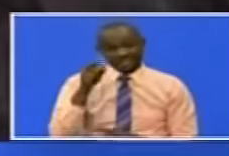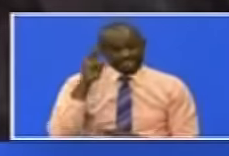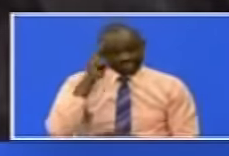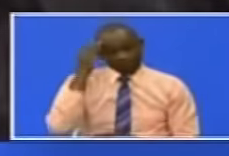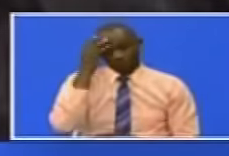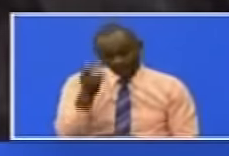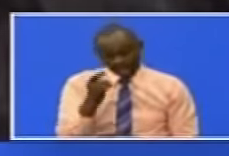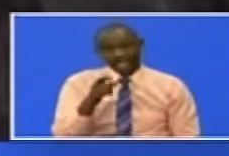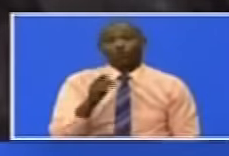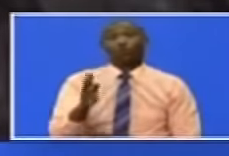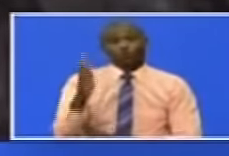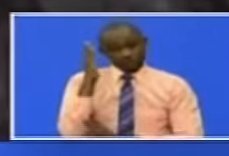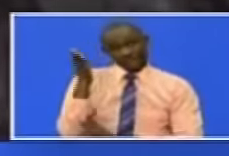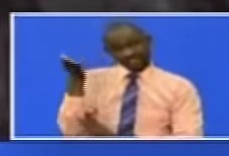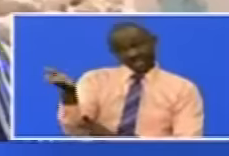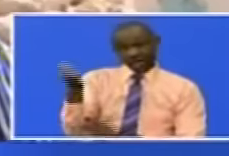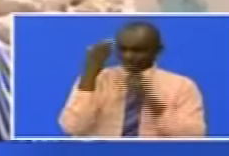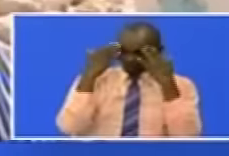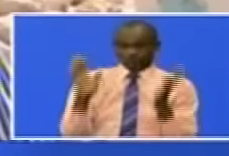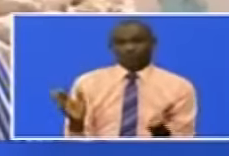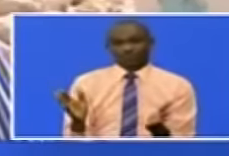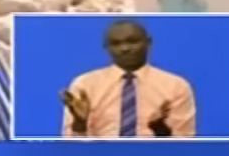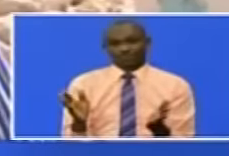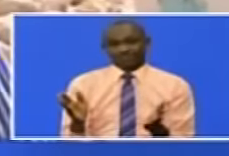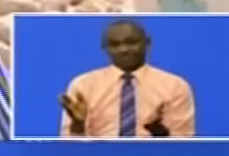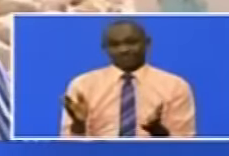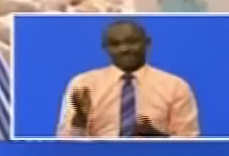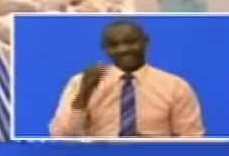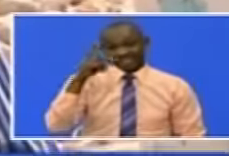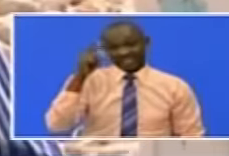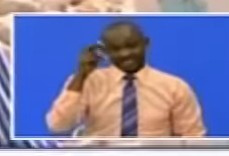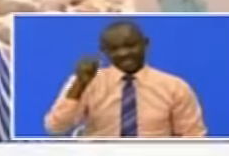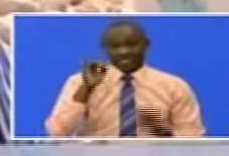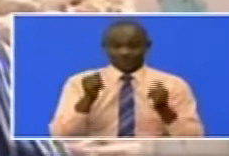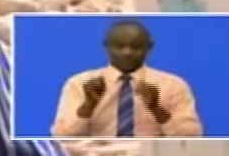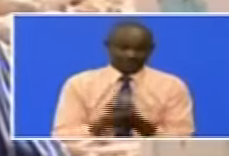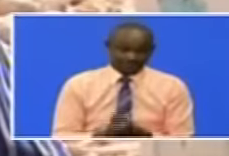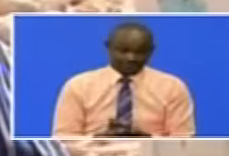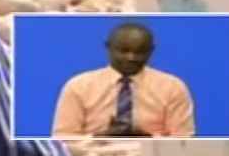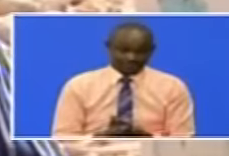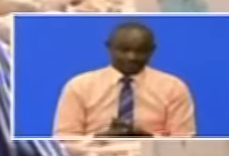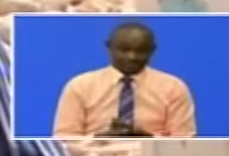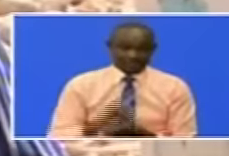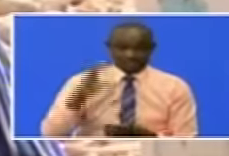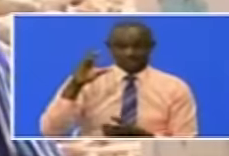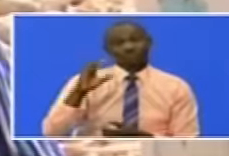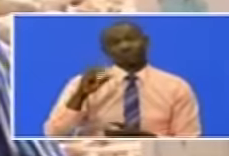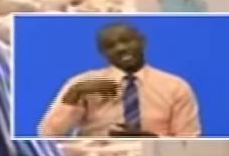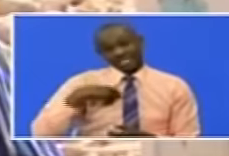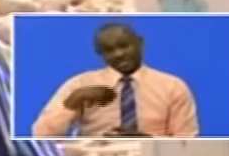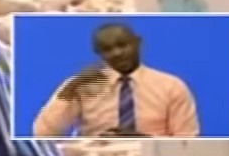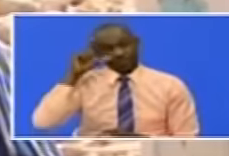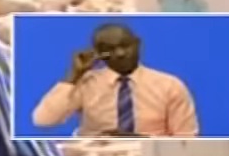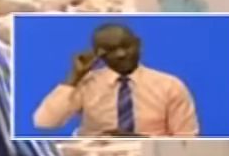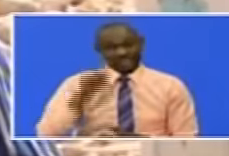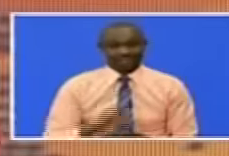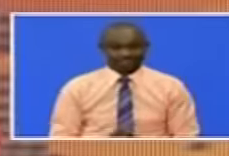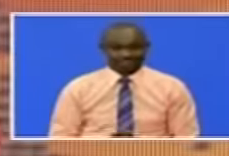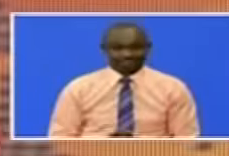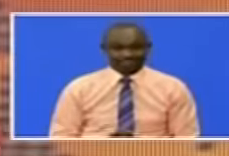the so-called watchman is unknown. John Juma, KTN News, Chuda, Kisiwani, Mombasa.